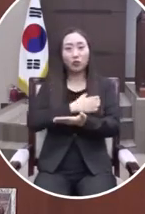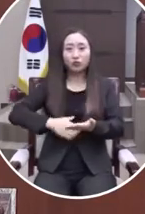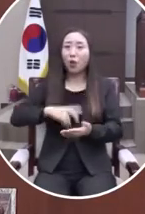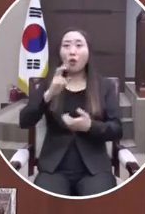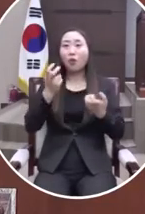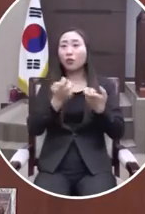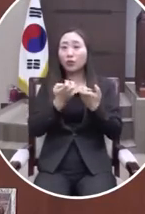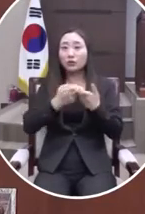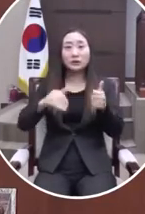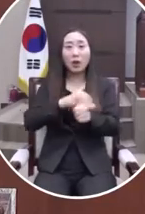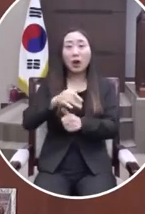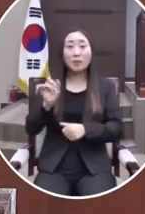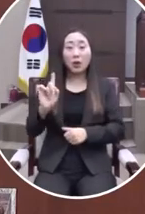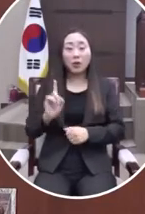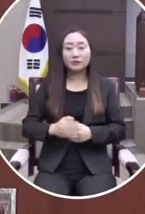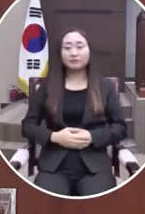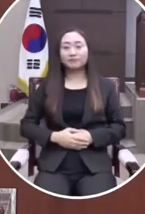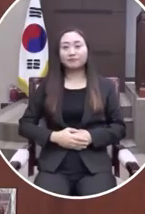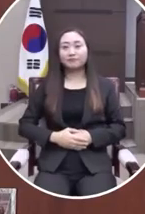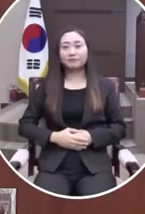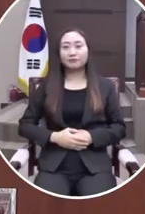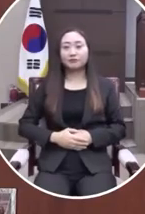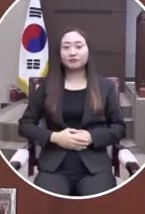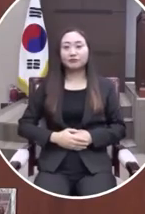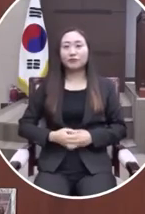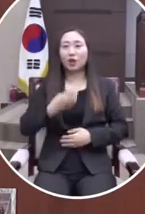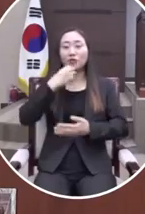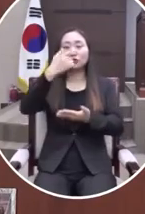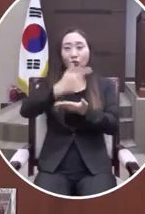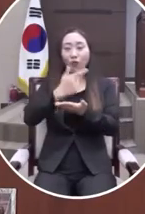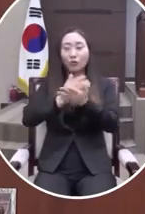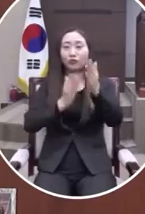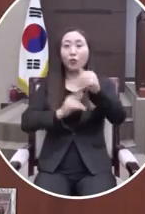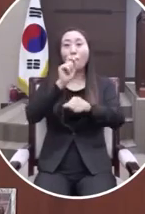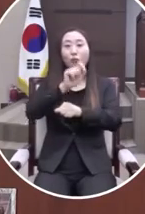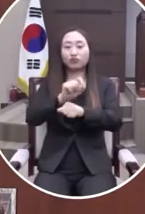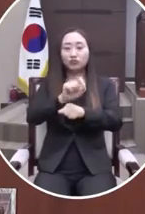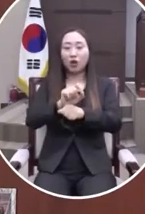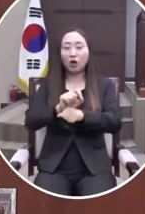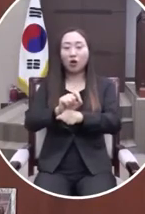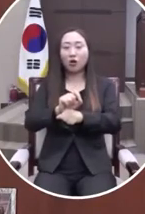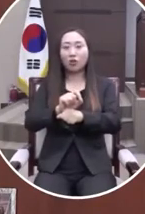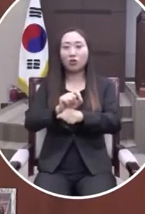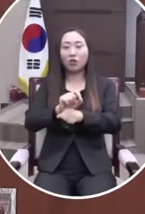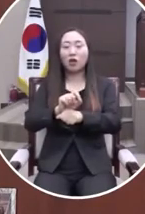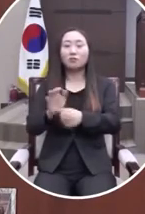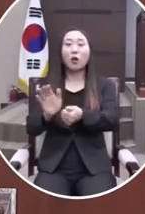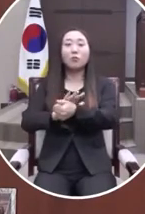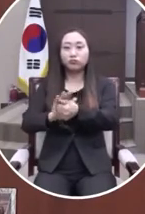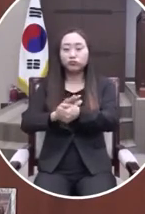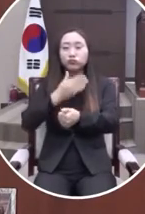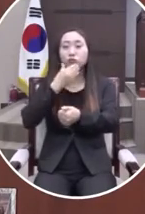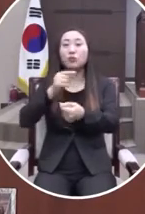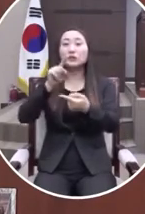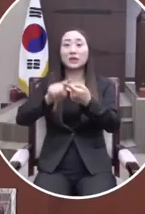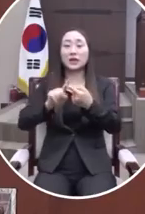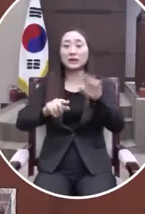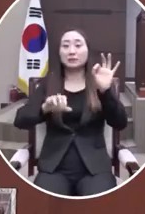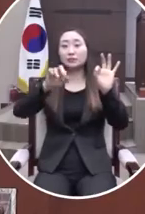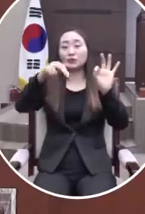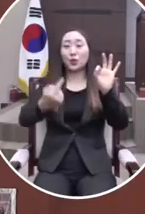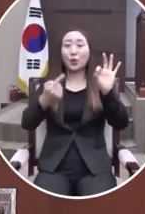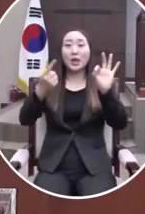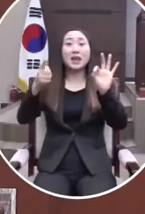노원구청은 어떤 모습일까요? 서울특별시 노원구 공무원 후생복지에 관한 조례 제10조